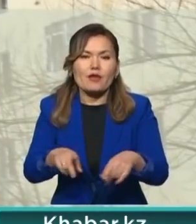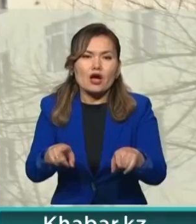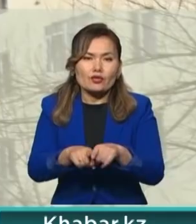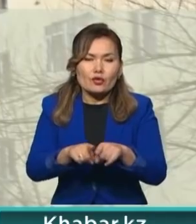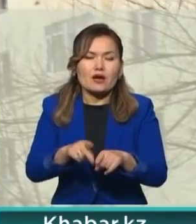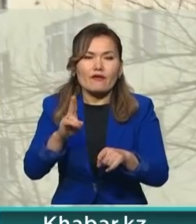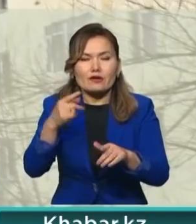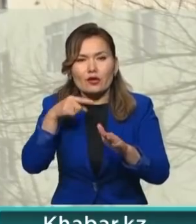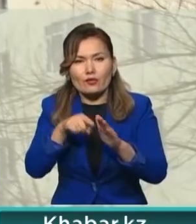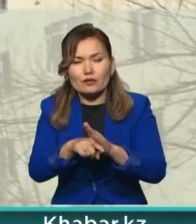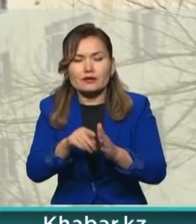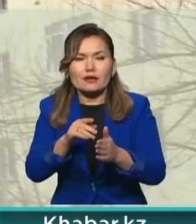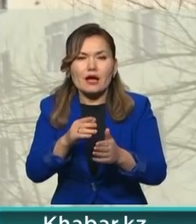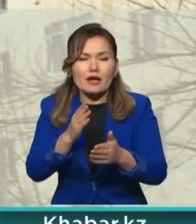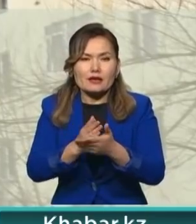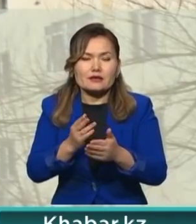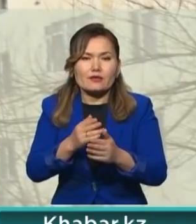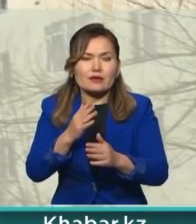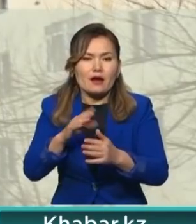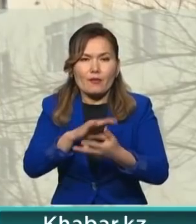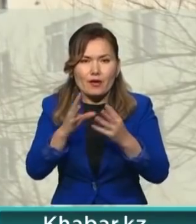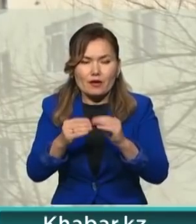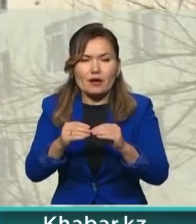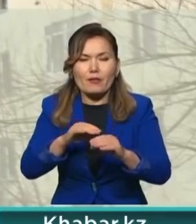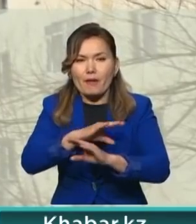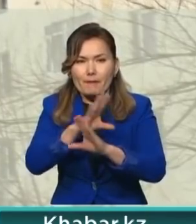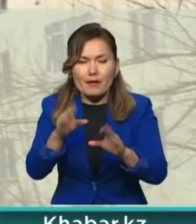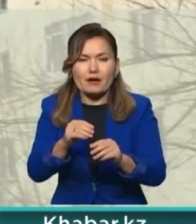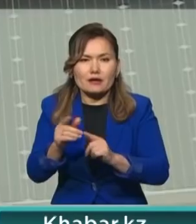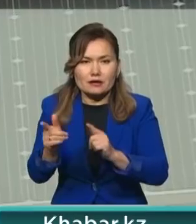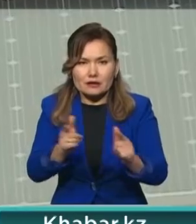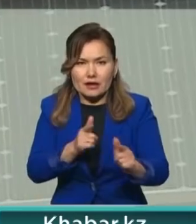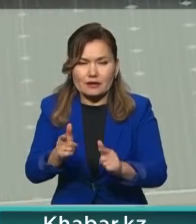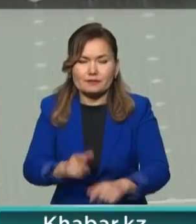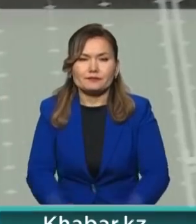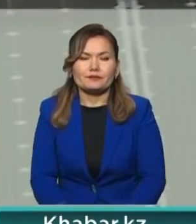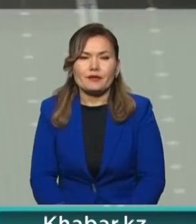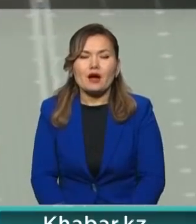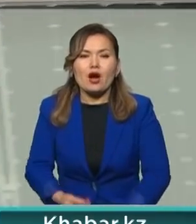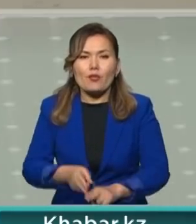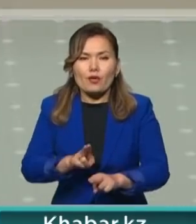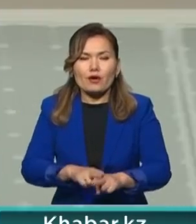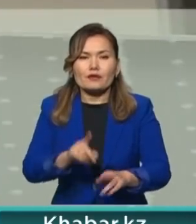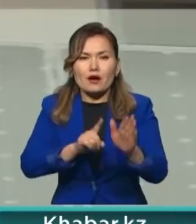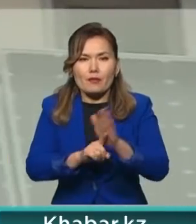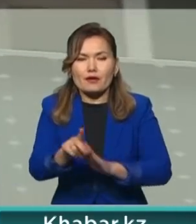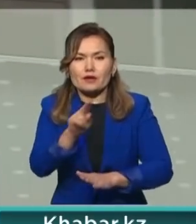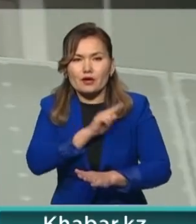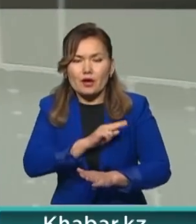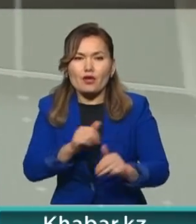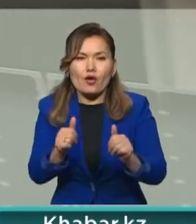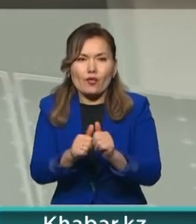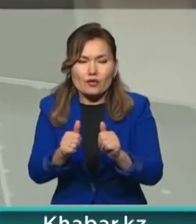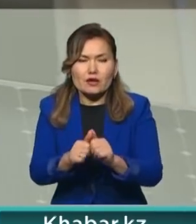ғой. Салмақтары ұқсас болуы да мүмкін. Сондықтан алаңдауға негіз жоқ. Ғаділжанның бұл бастамасына көршілері де қызығушылық танытып